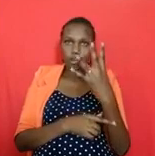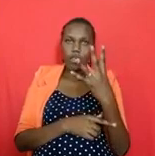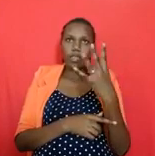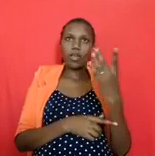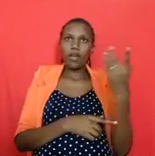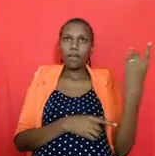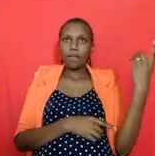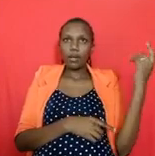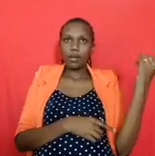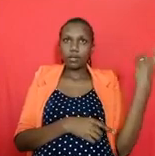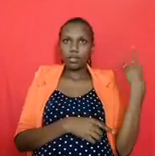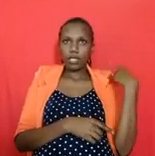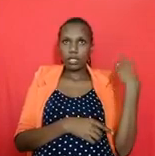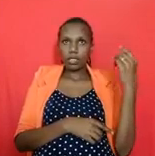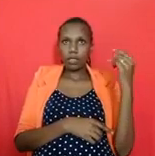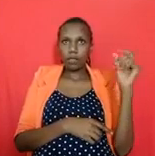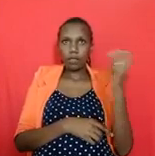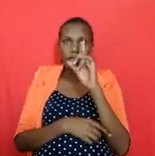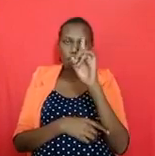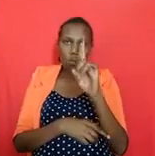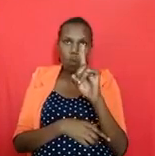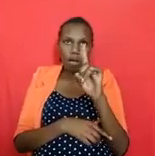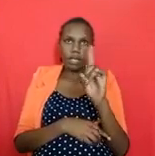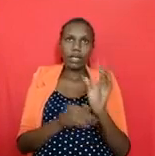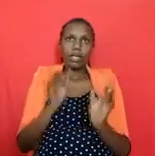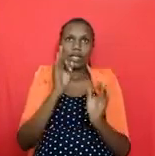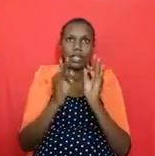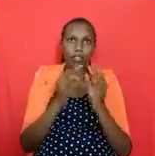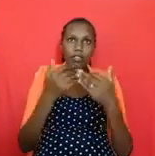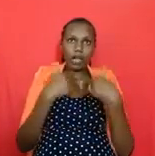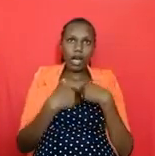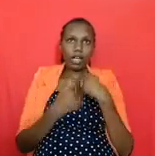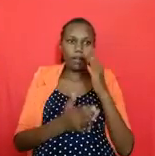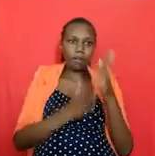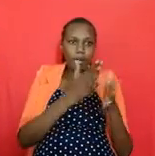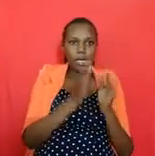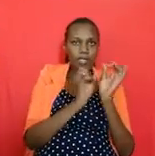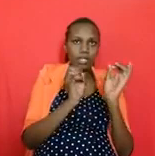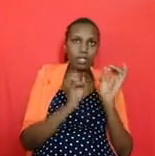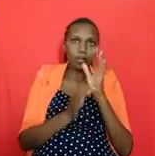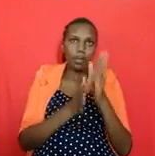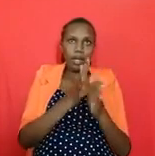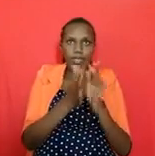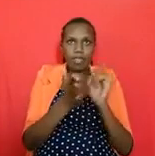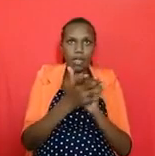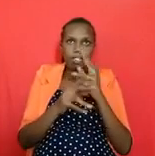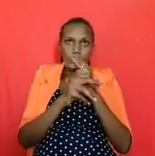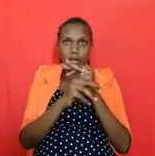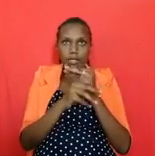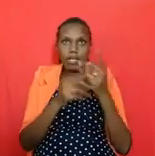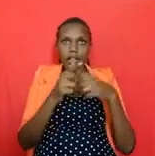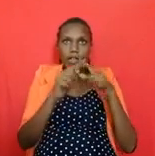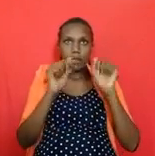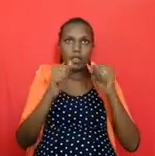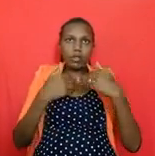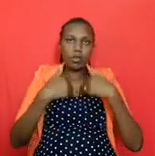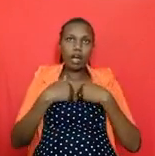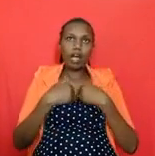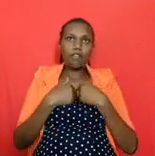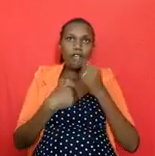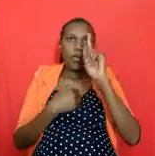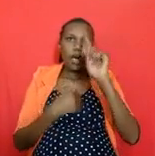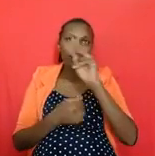24th januari. Nikugatiriri. Ogikoro kutirari na mufago mwega wago weka madhavu mau ure. Madhavu mau mamilio ni maunima